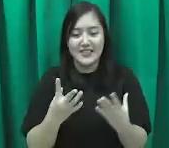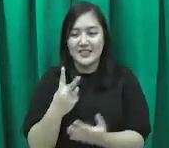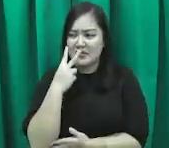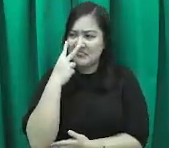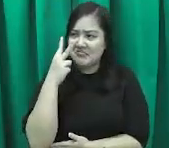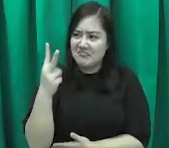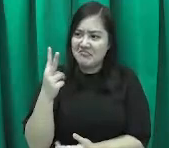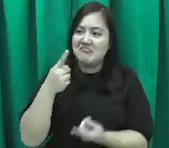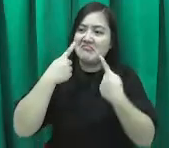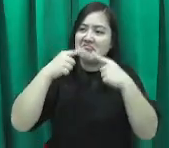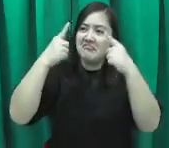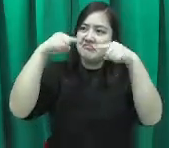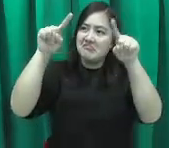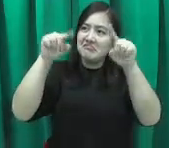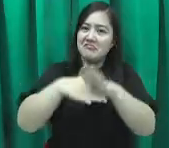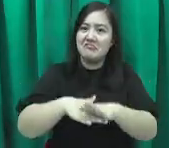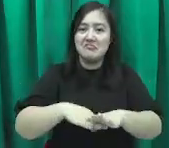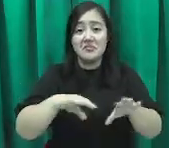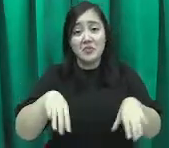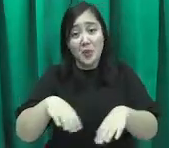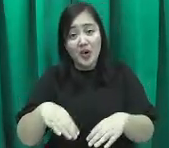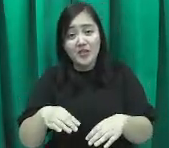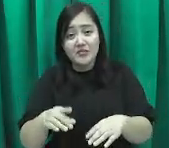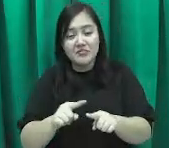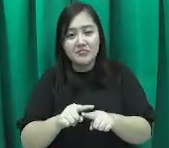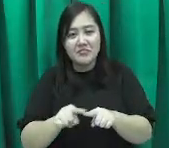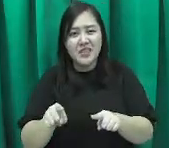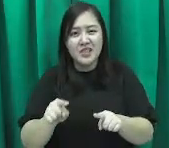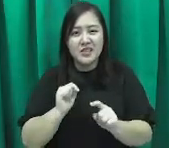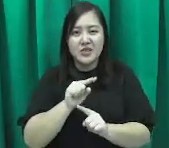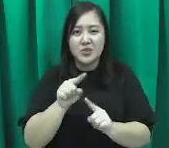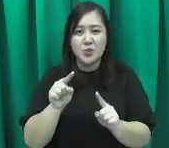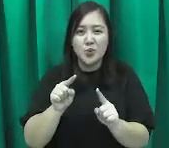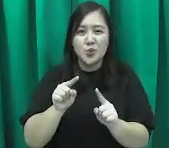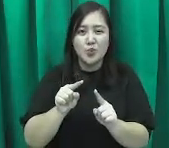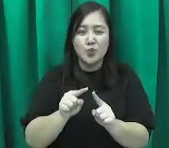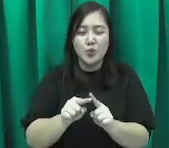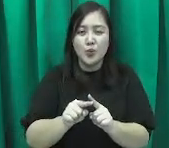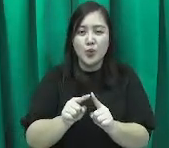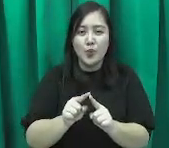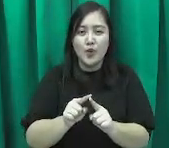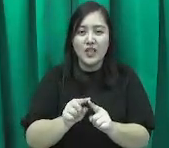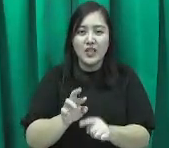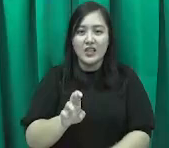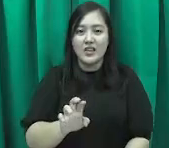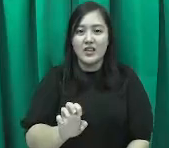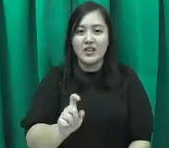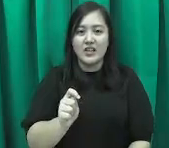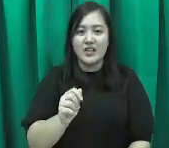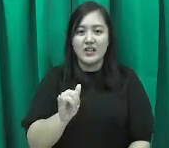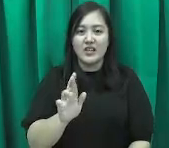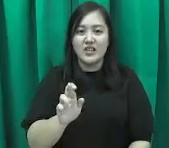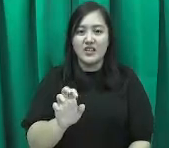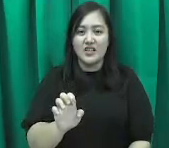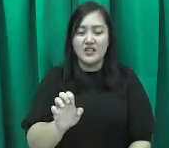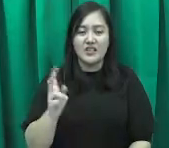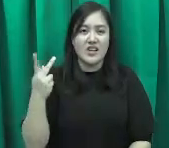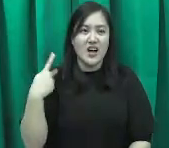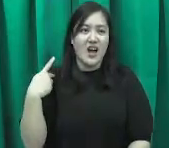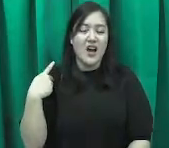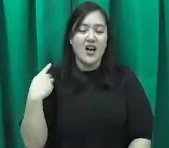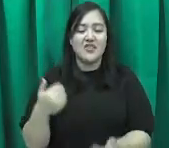career. Successful sa career. But yung pagbalik niya, pag-retire niya, ayun, magulo ang pamilya. Yes. Yung mga anak